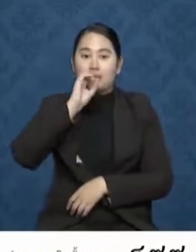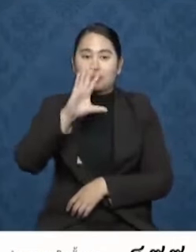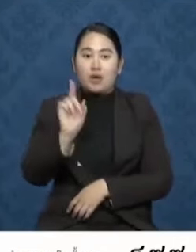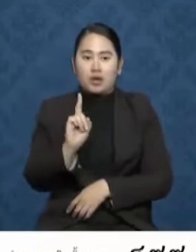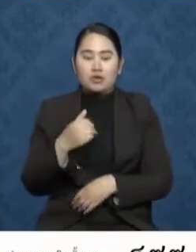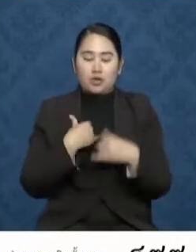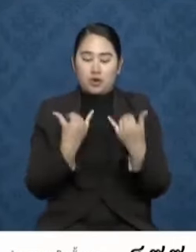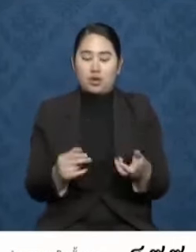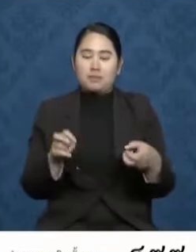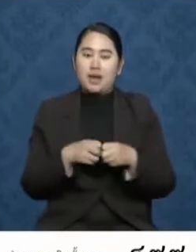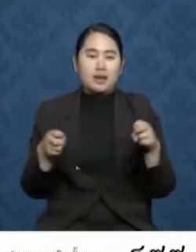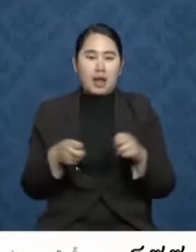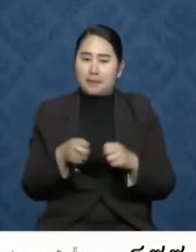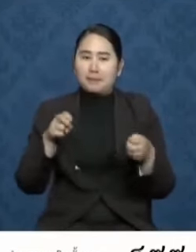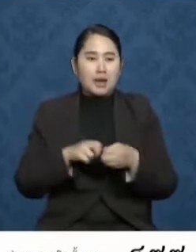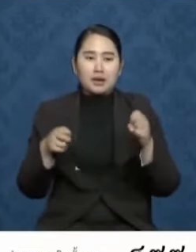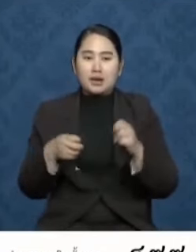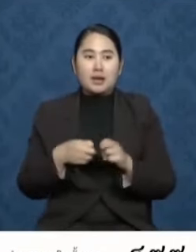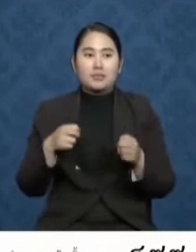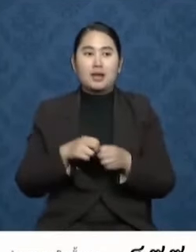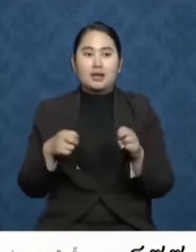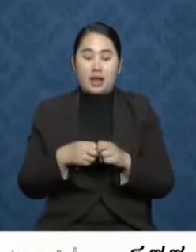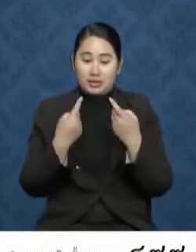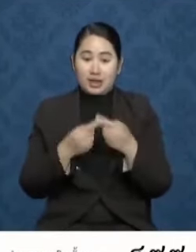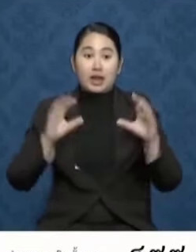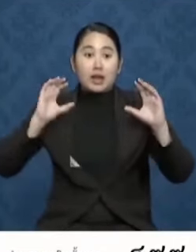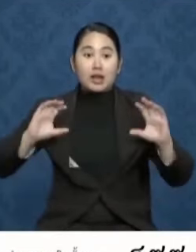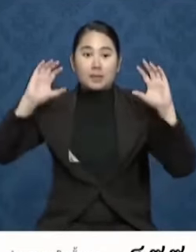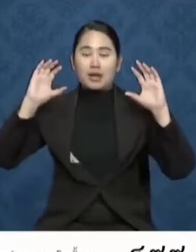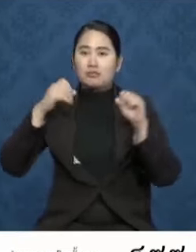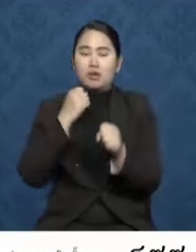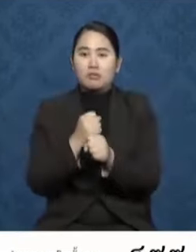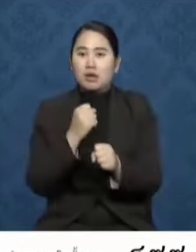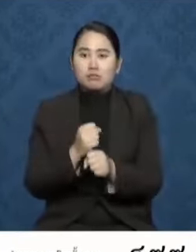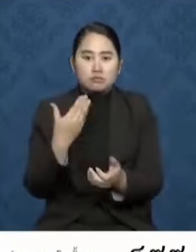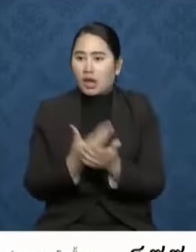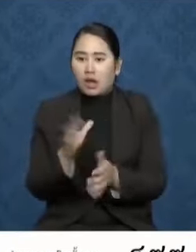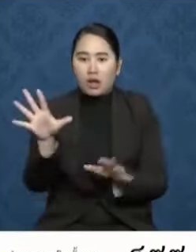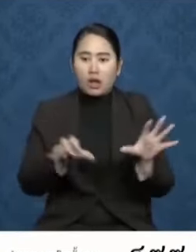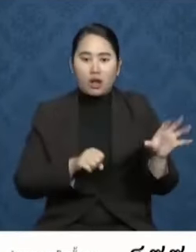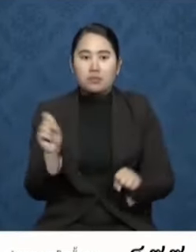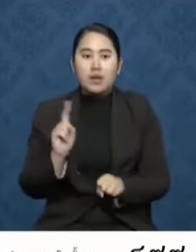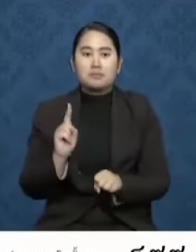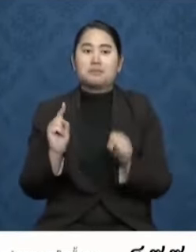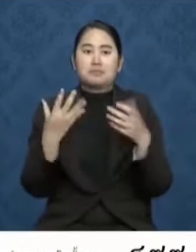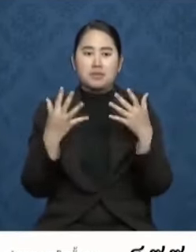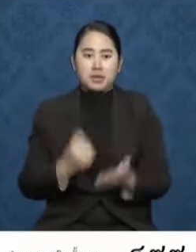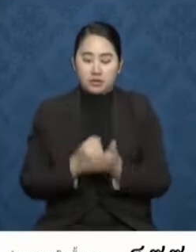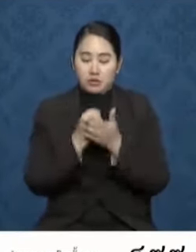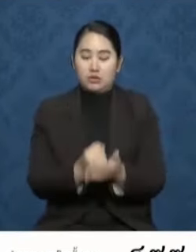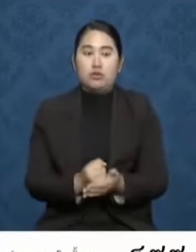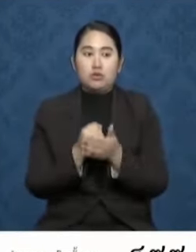เราวิกฤตแล้ววิกฤตอีกเนี่ยแต่รัฐบาลกลับไม่พยายามที่จะหาแหล่งเงินอื่นๆของกองทัพมาช่วย